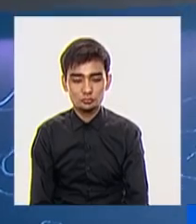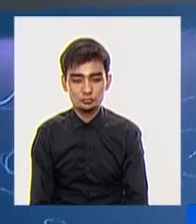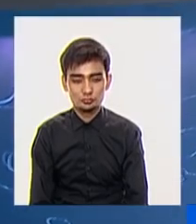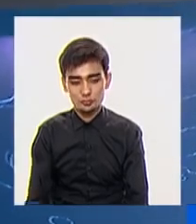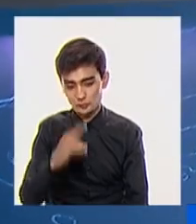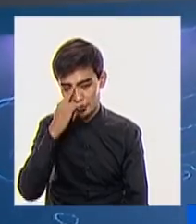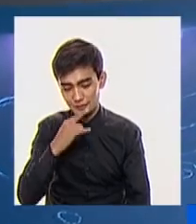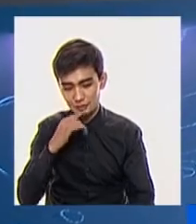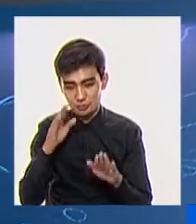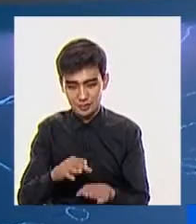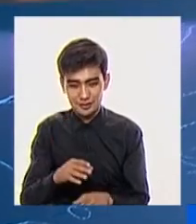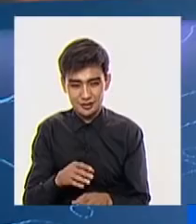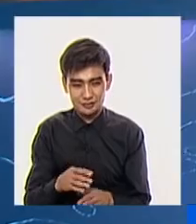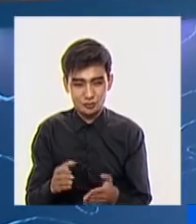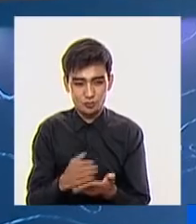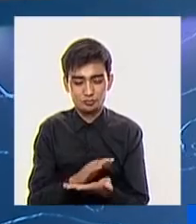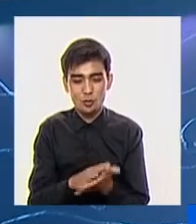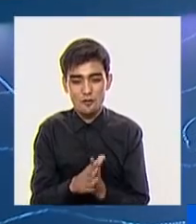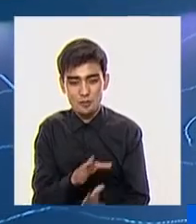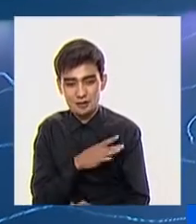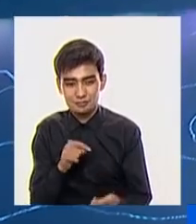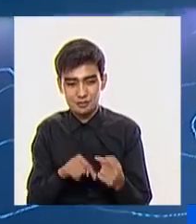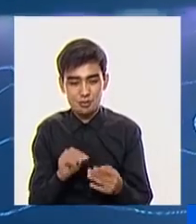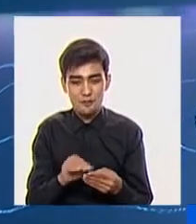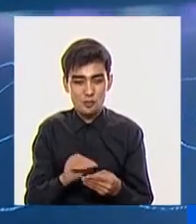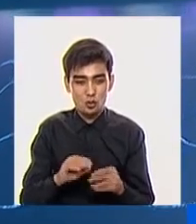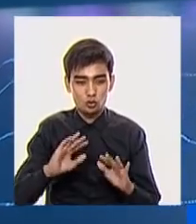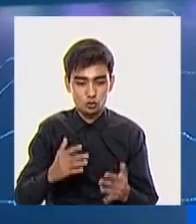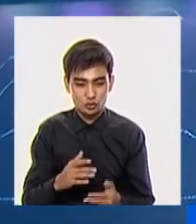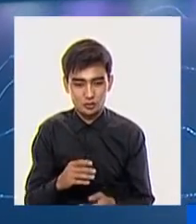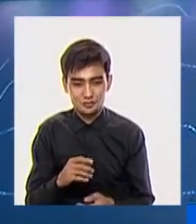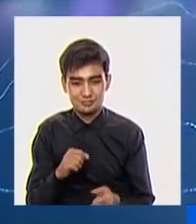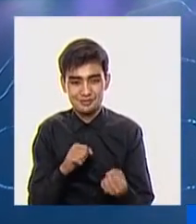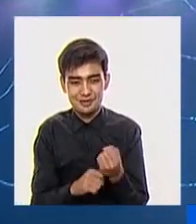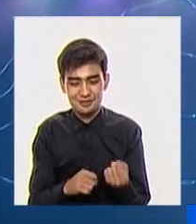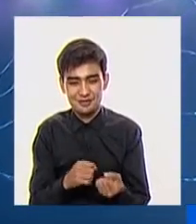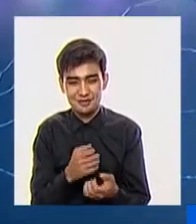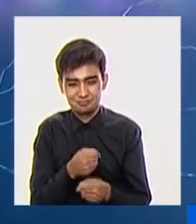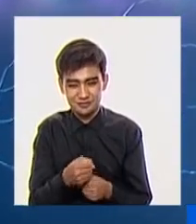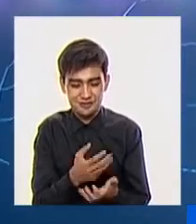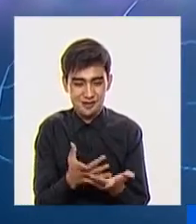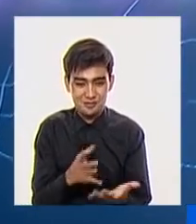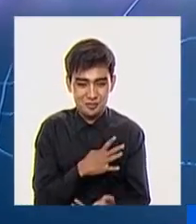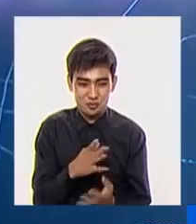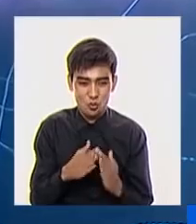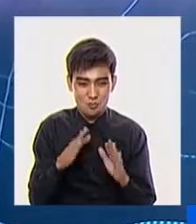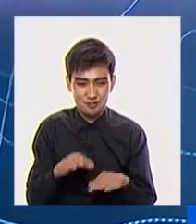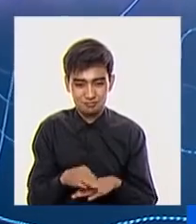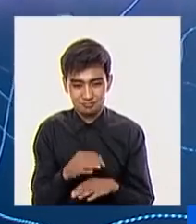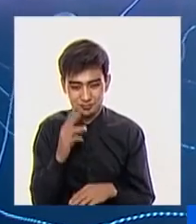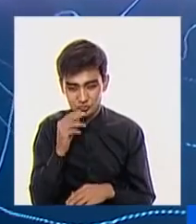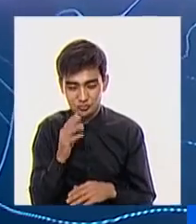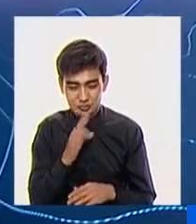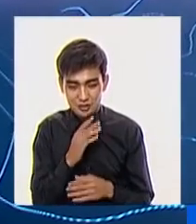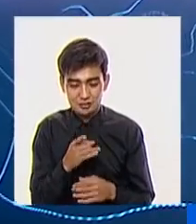В Казахстане намерены исключить примирение сторон после повторного случая бытового насилия. Об этом сообщили в Министерстве